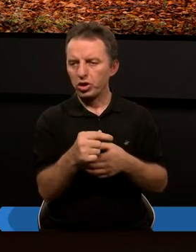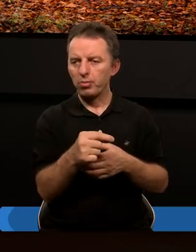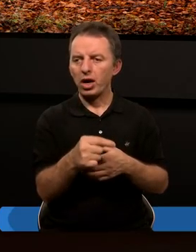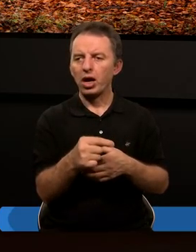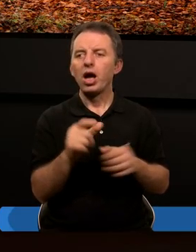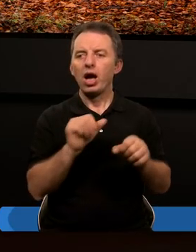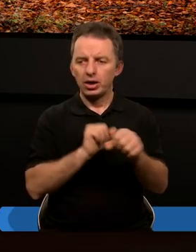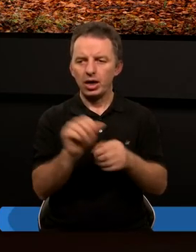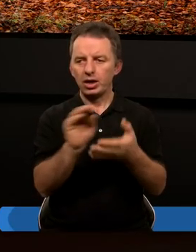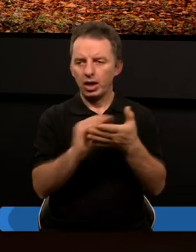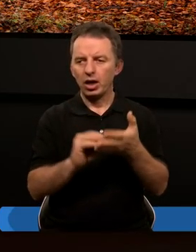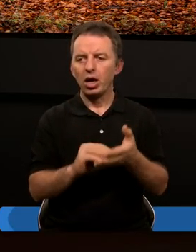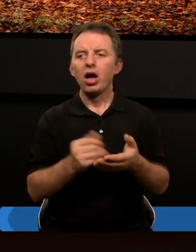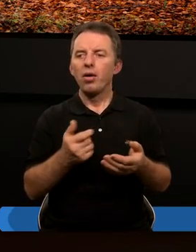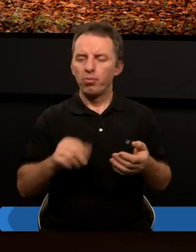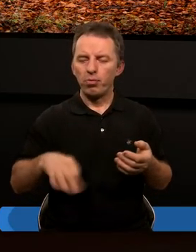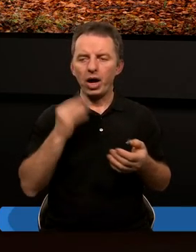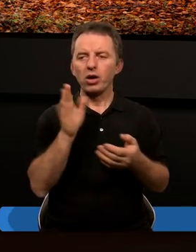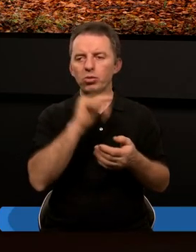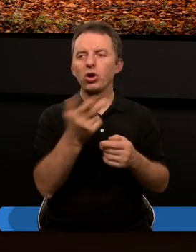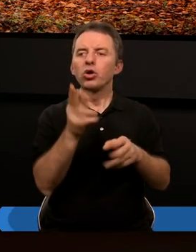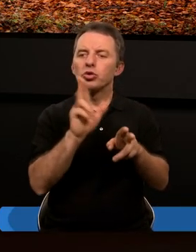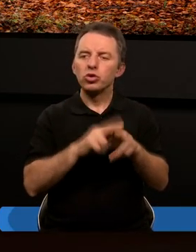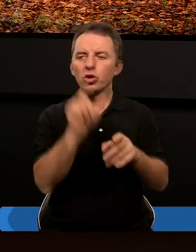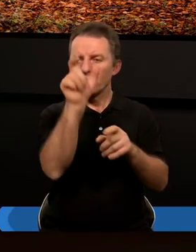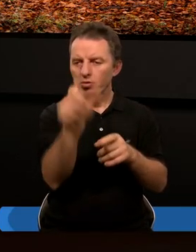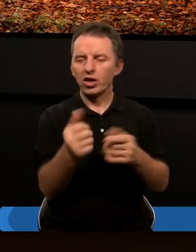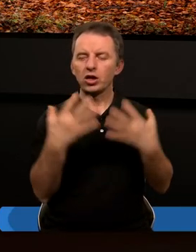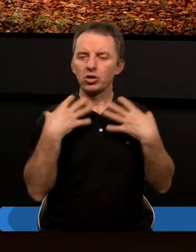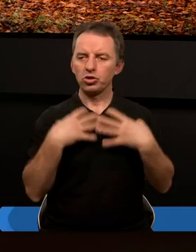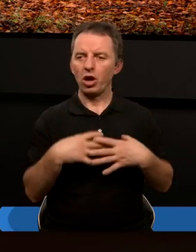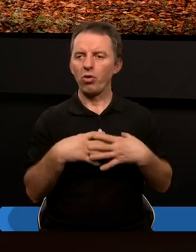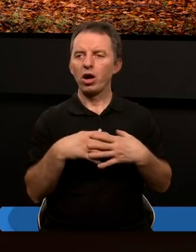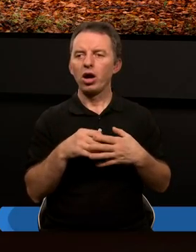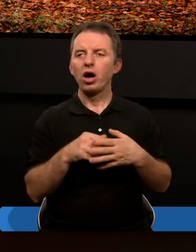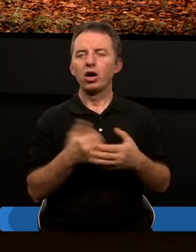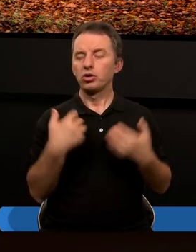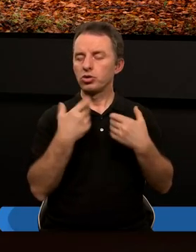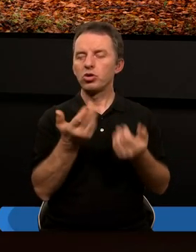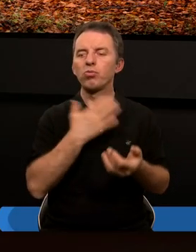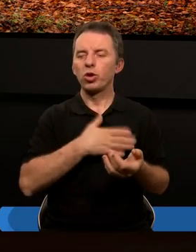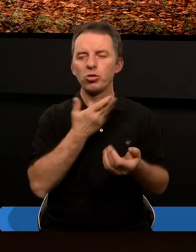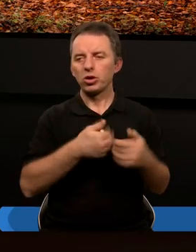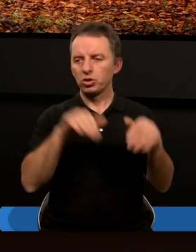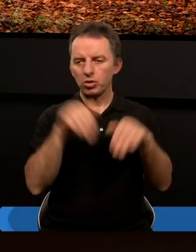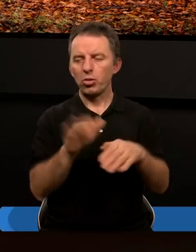ale jest też napisane, że Panu Bogu się ci, którzy według ciała żyją, podobać nie mogą.